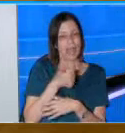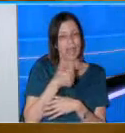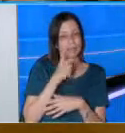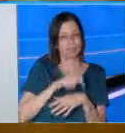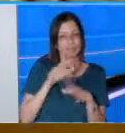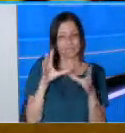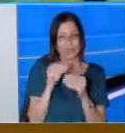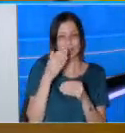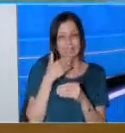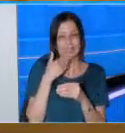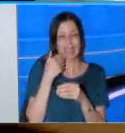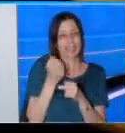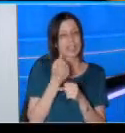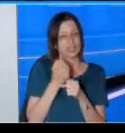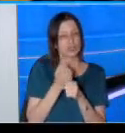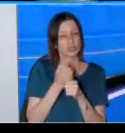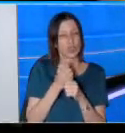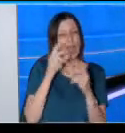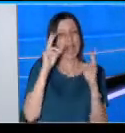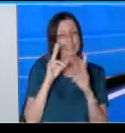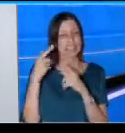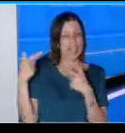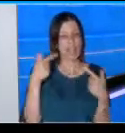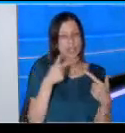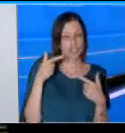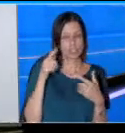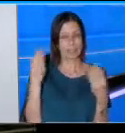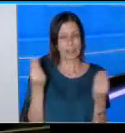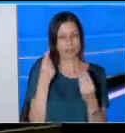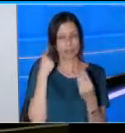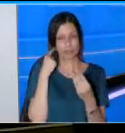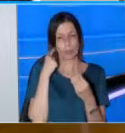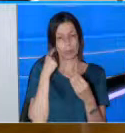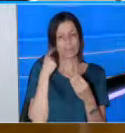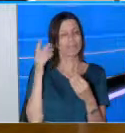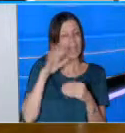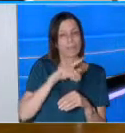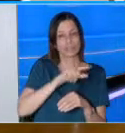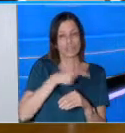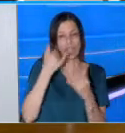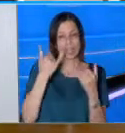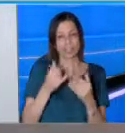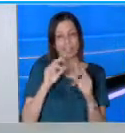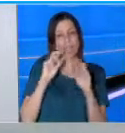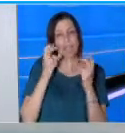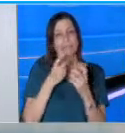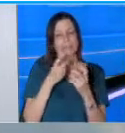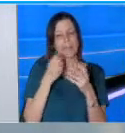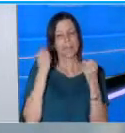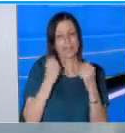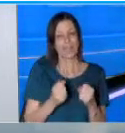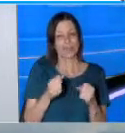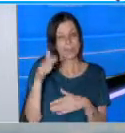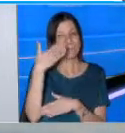ישראל תתקיים הפסקת אש. זה משהו שאנחנו כן שומעים לפרק, וצריך לומר שגם בשעה הזו קבינט המדיני-ביטחוני מתכנס. כן,